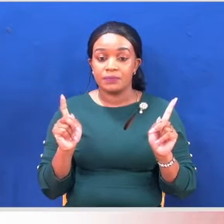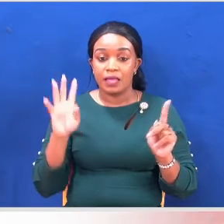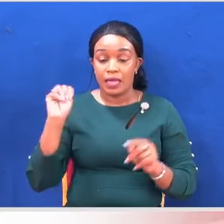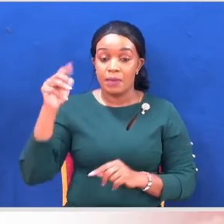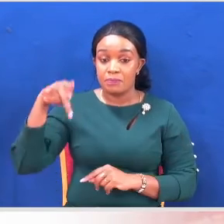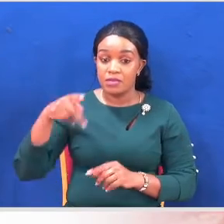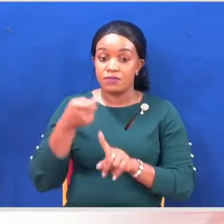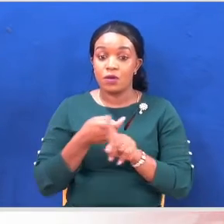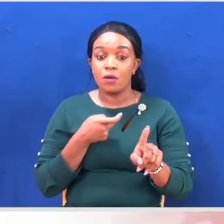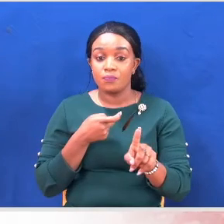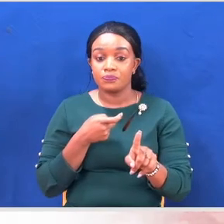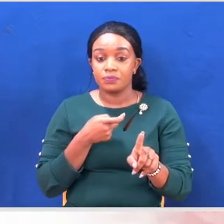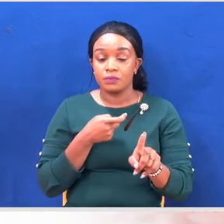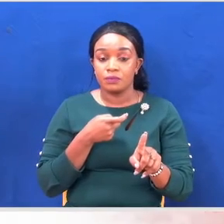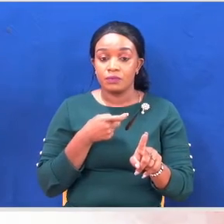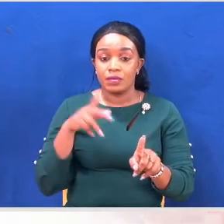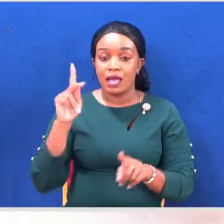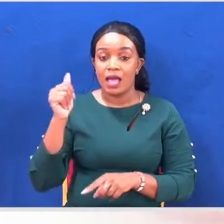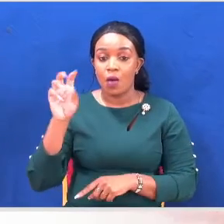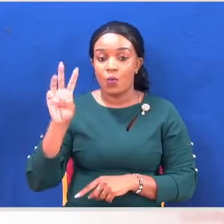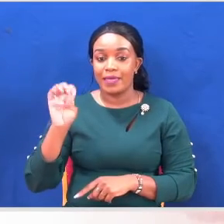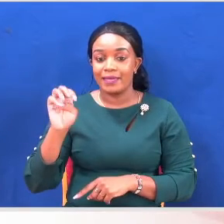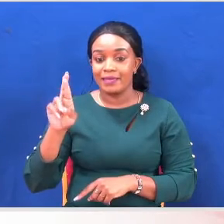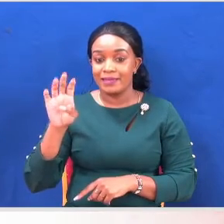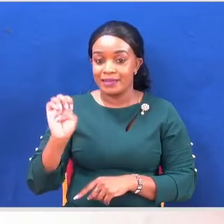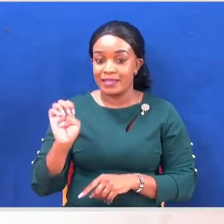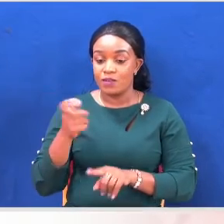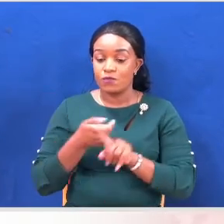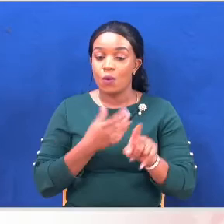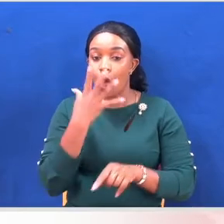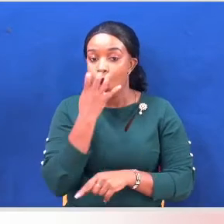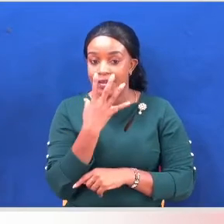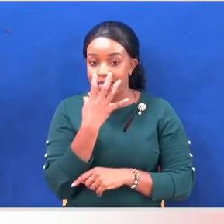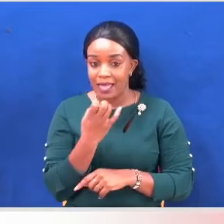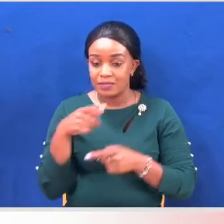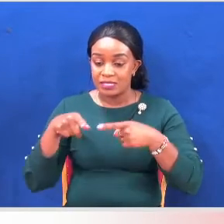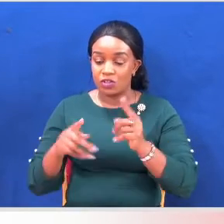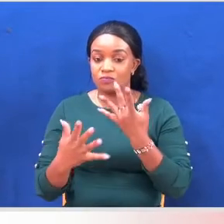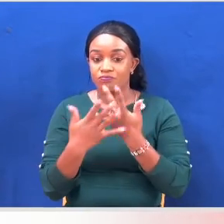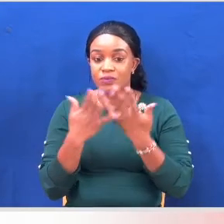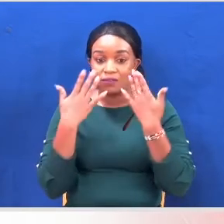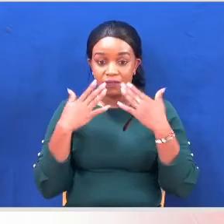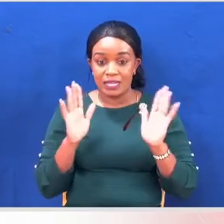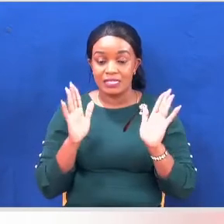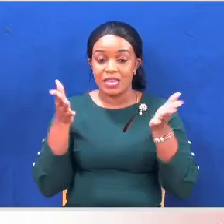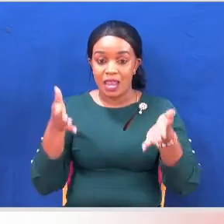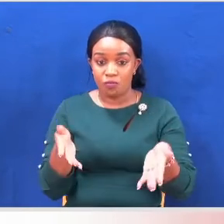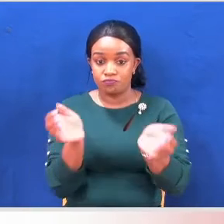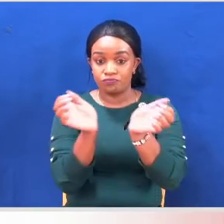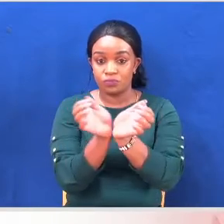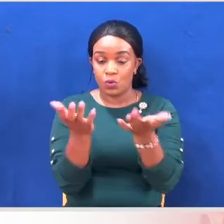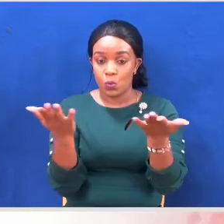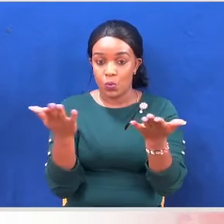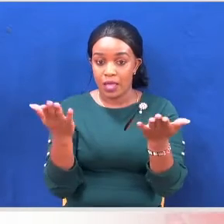Kasipul Kabondo Christopher Were hajabahatika. Huyo ni wa ODM ambaye sasa ametiwa ndani, anazuliwa katika kituo